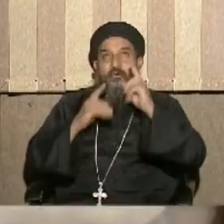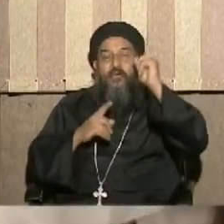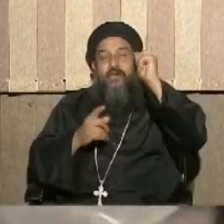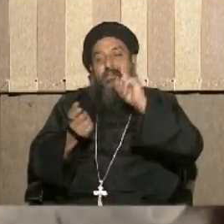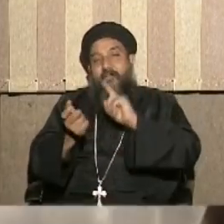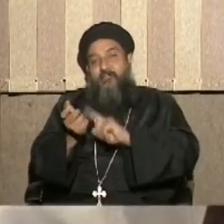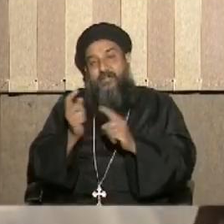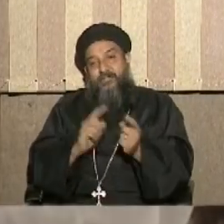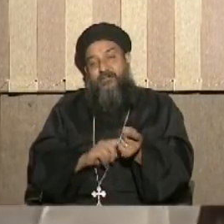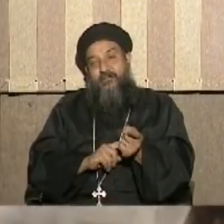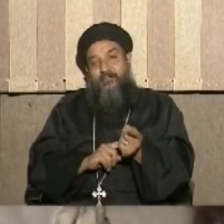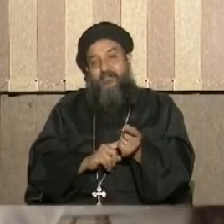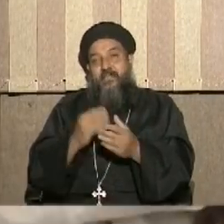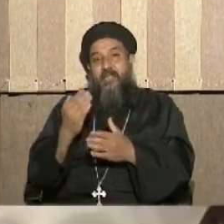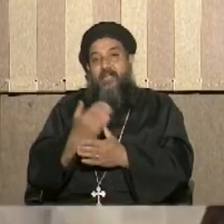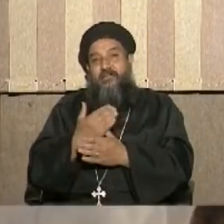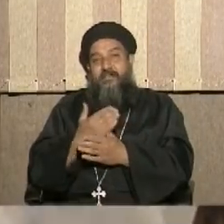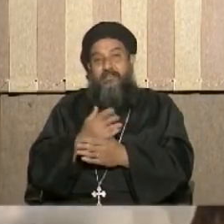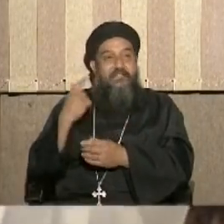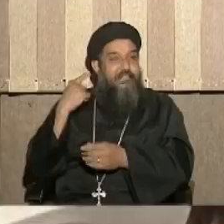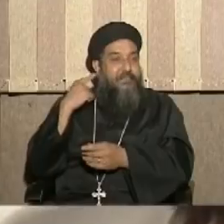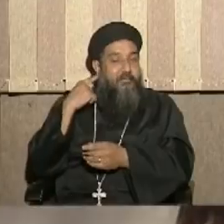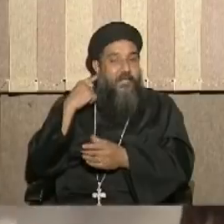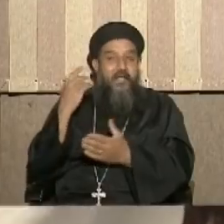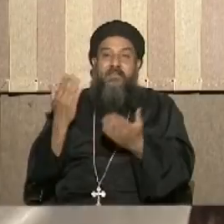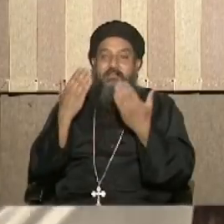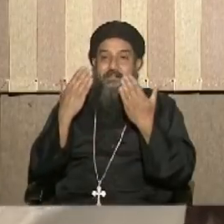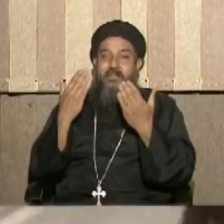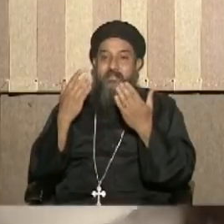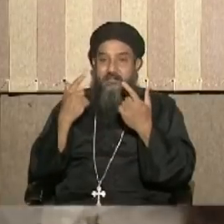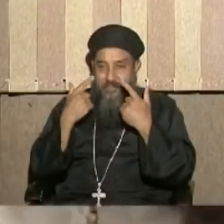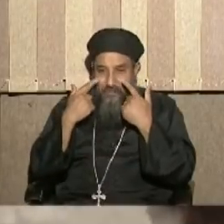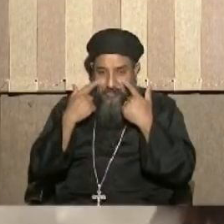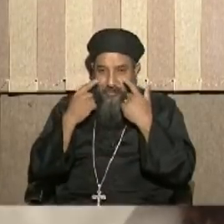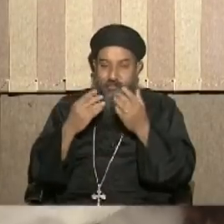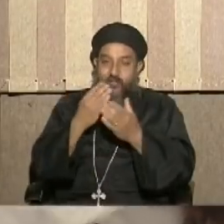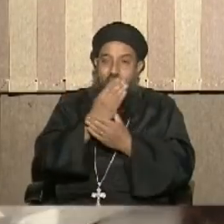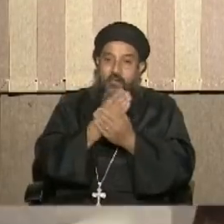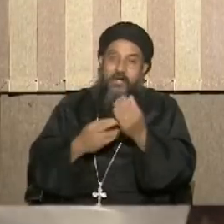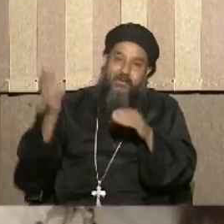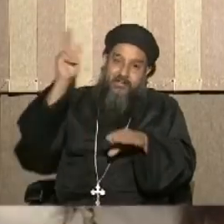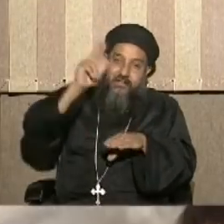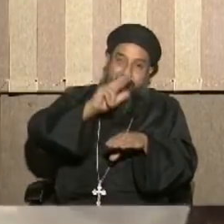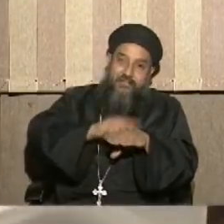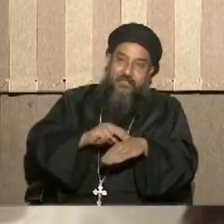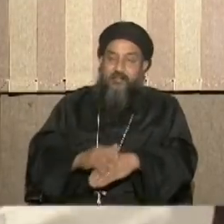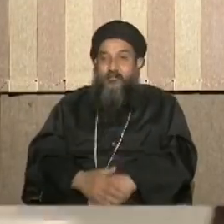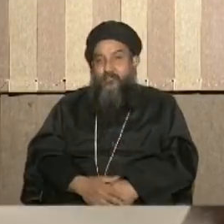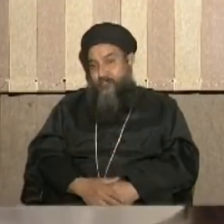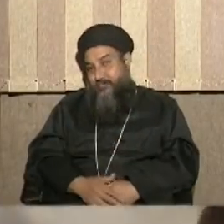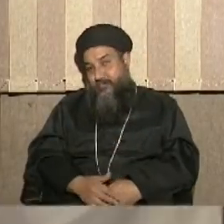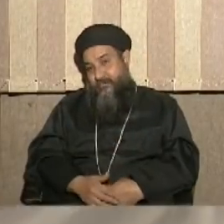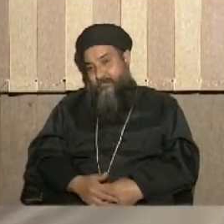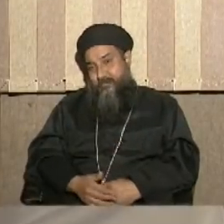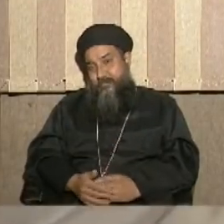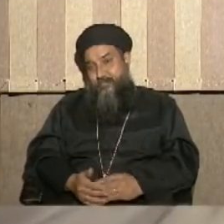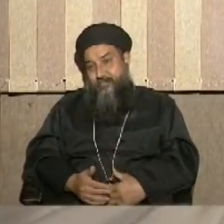أشكرك يا رب يسوع لأنك سمعت صلاتي وخلتني أشوف ولادي تاني.